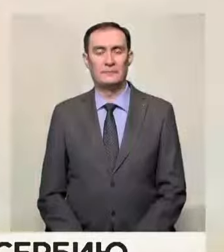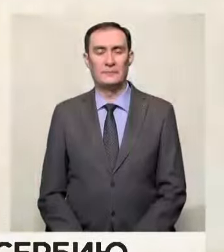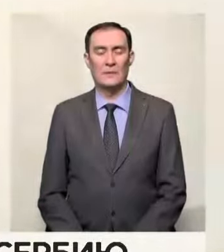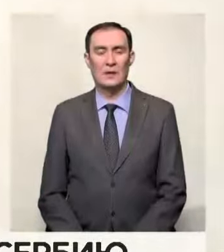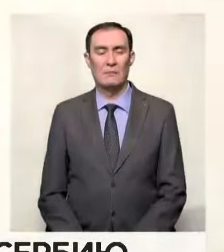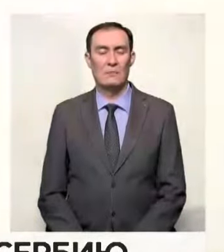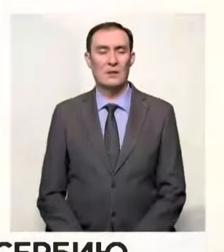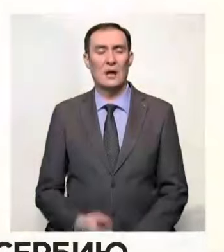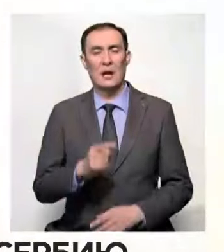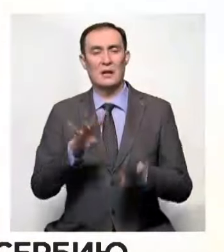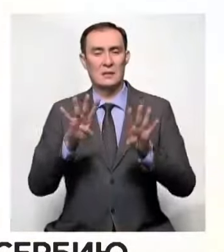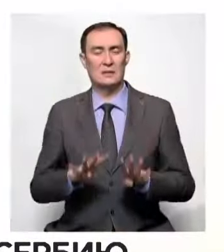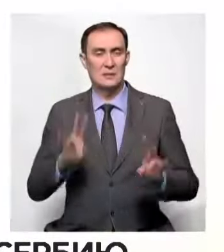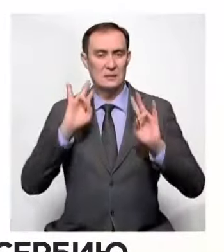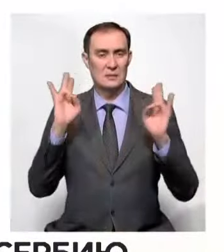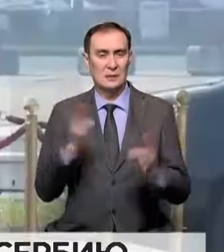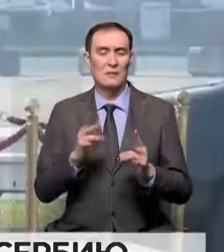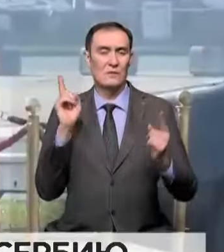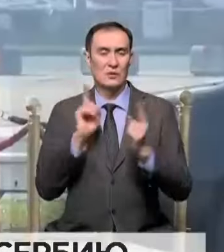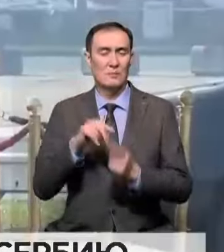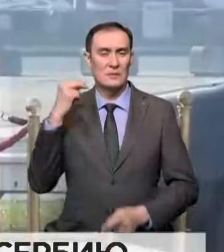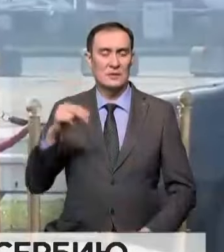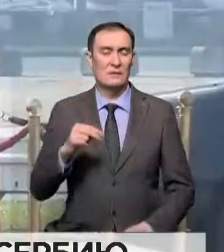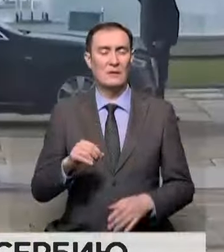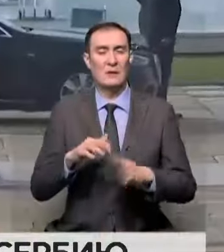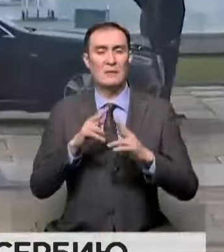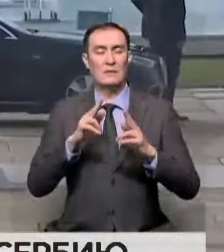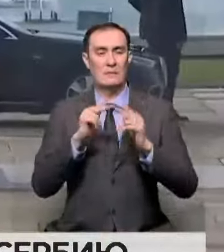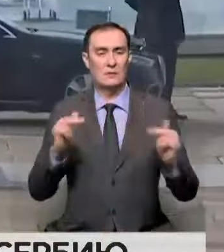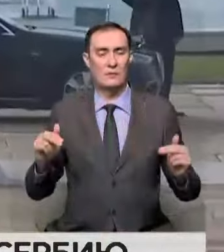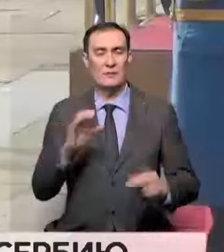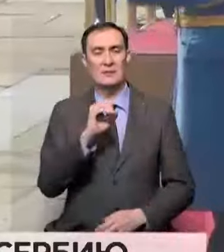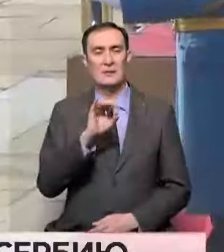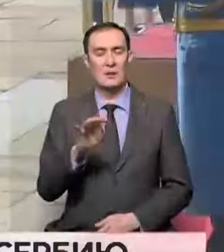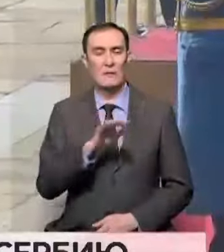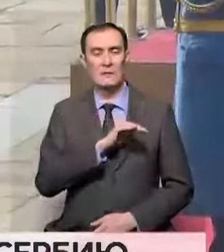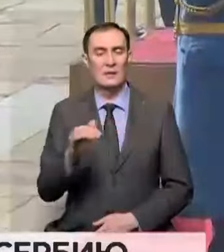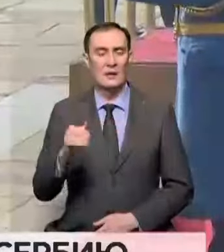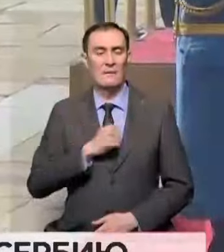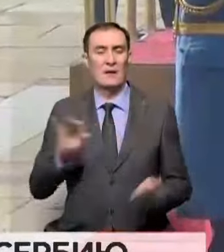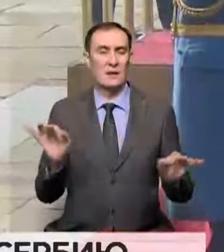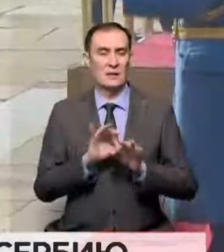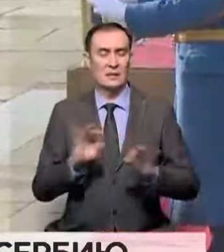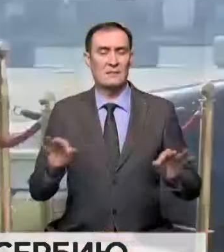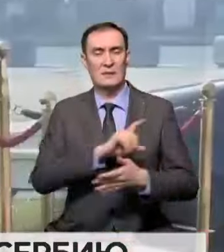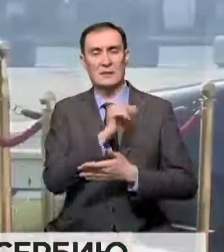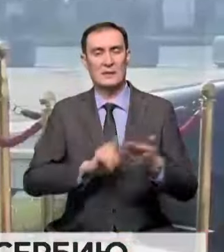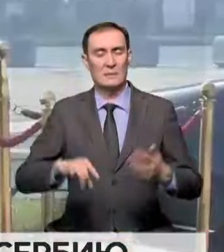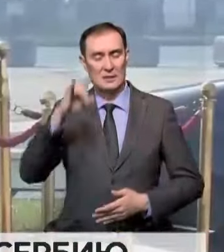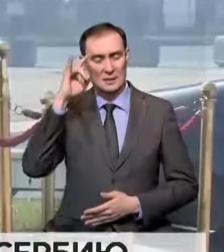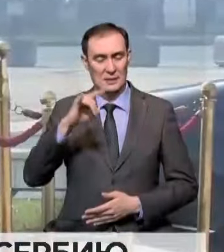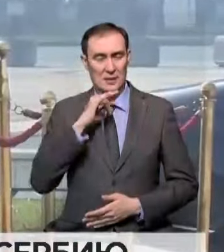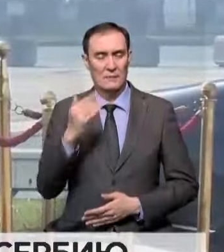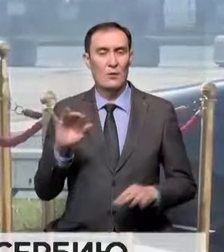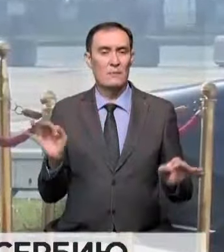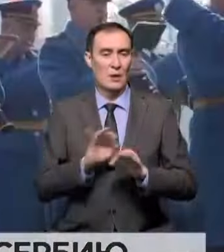Под артиллерийские залпы встречали президента Казахстана на площади перед Дворцом Сербии. По протоколу военный оркестр исполнил гимн Казахстана. Кстати,